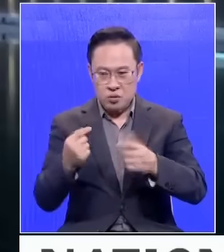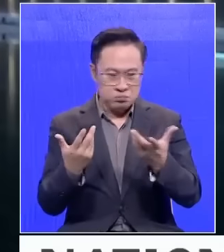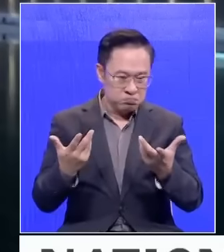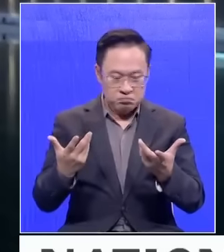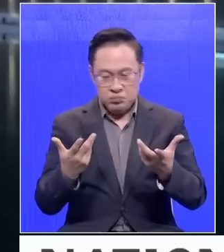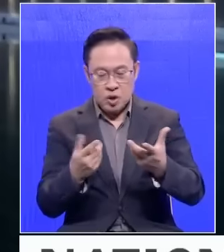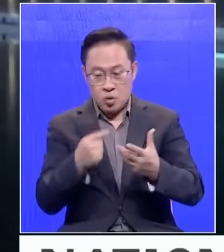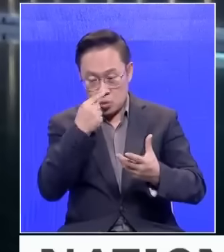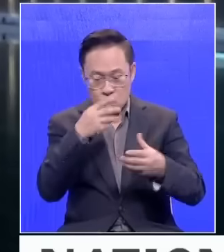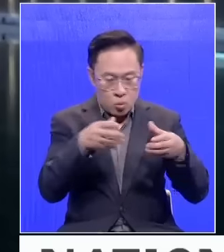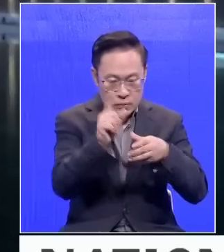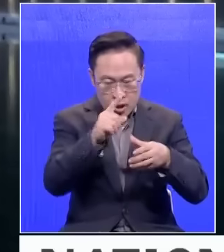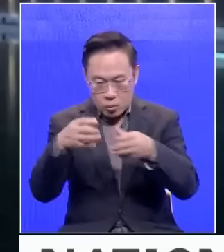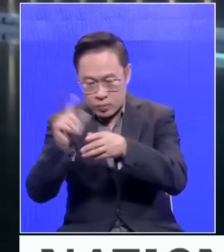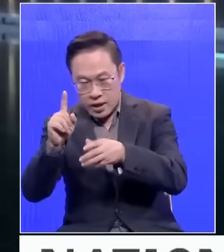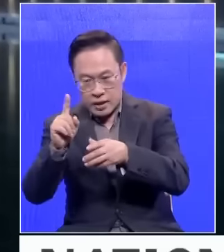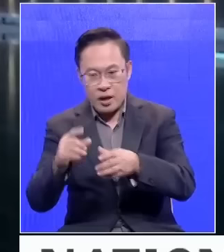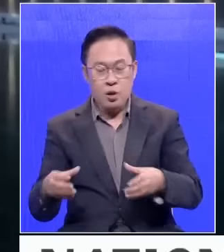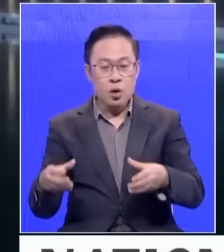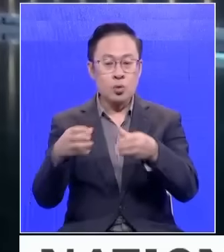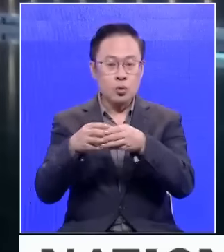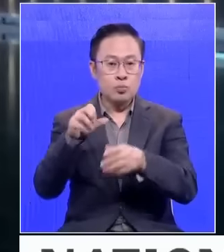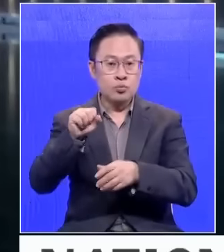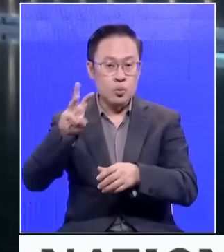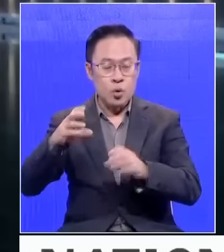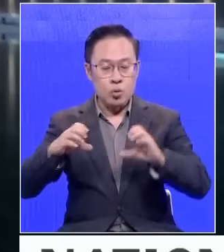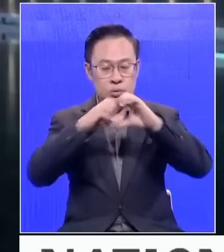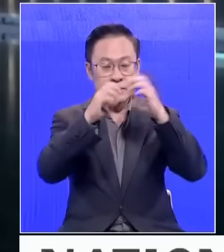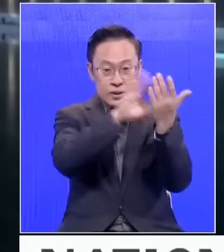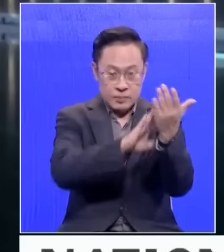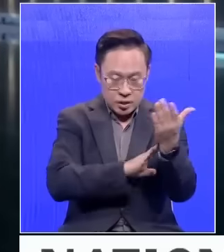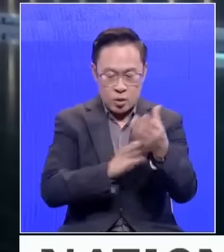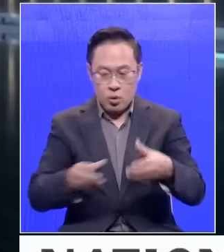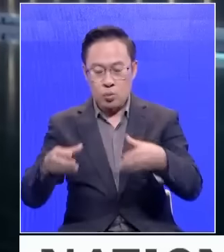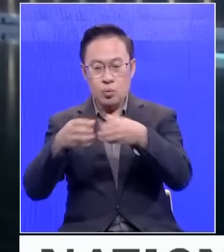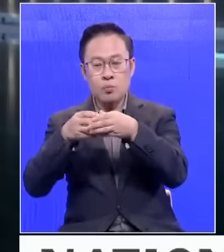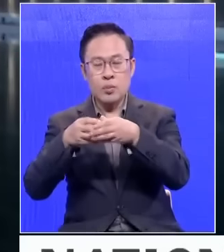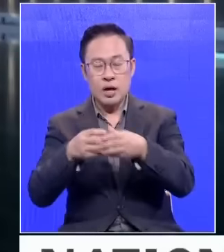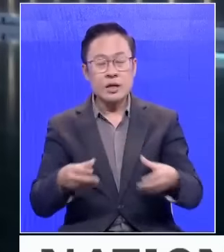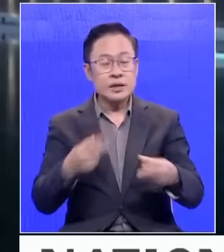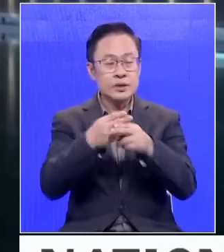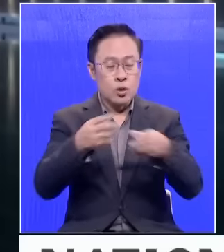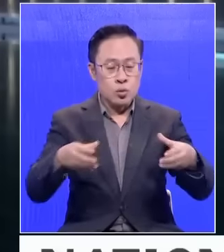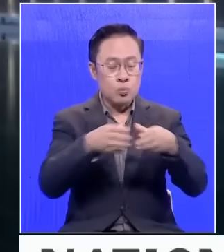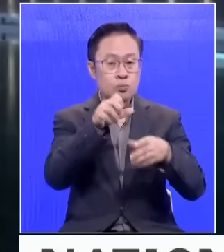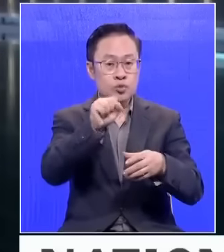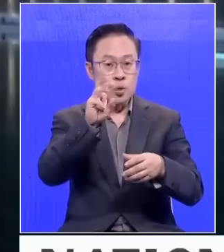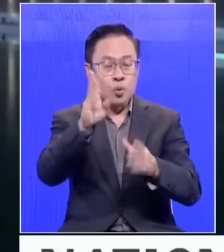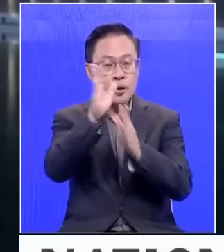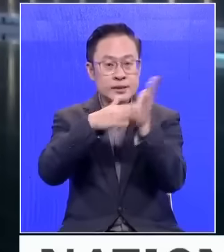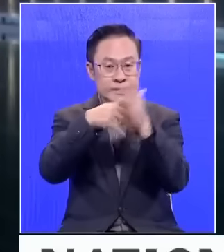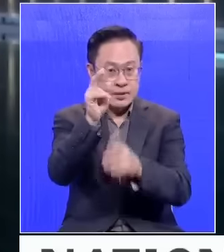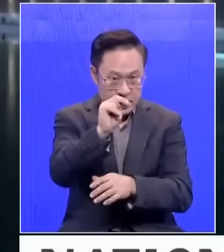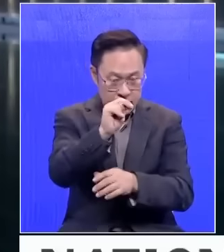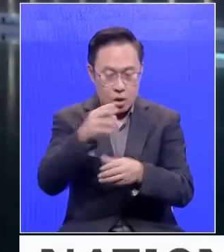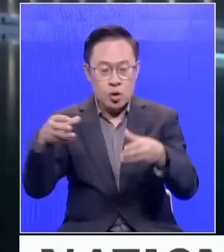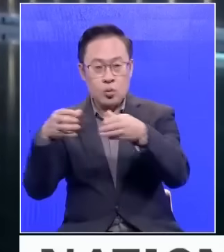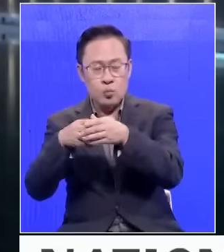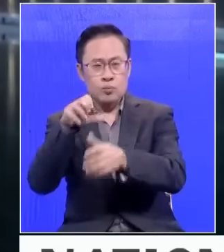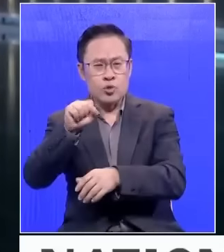าระหว่างสวพันธุ์ใหม่กับสวสายสีน้ำเงินนะครับโดยสวพันธุ์ใหม่ได้เสนอให้ผู้ที่ได้รับการเสนอชื่อเป็นประธานวุฒิสภ